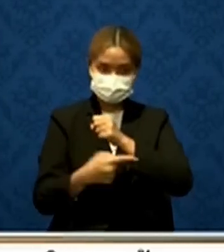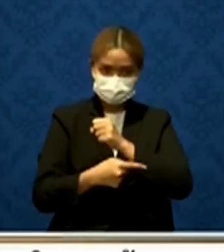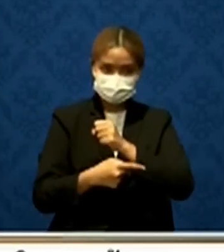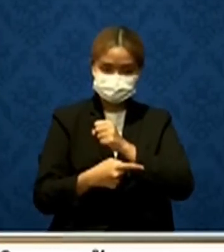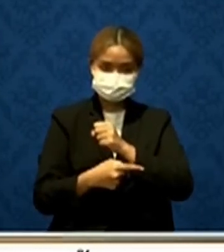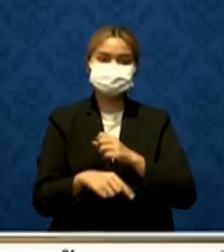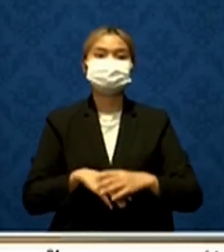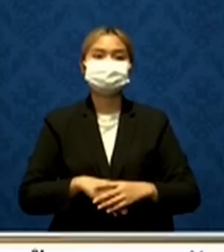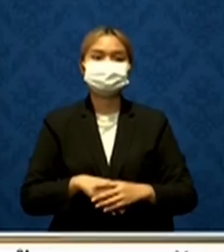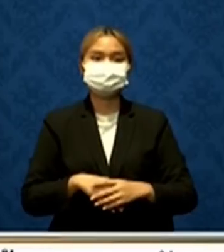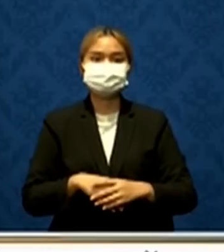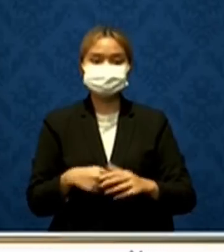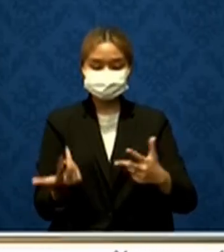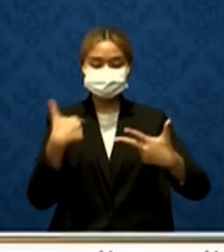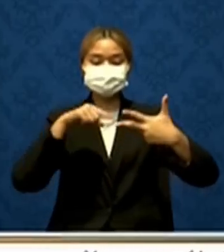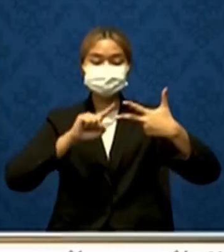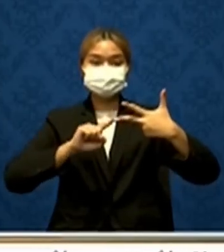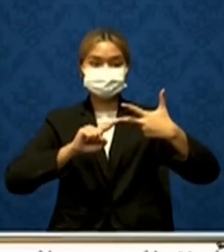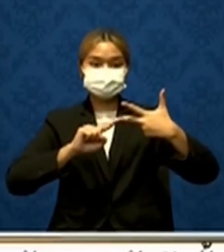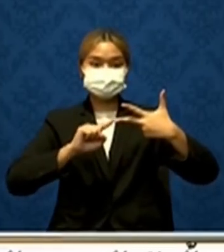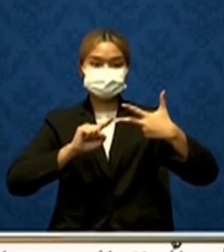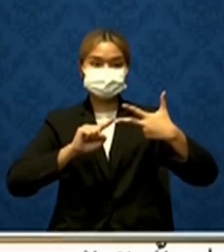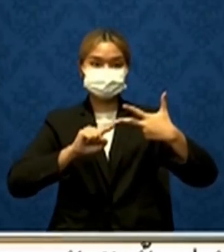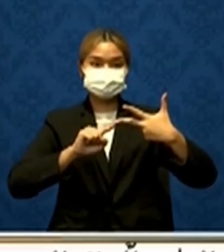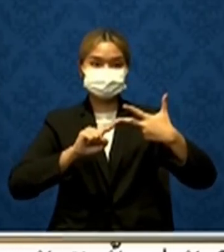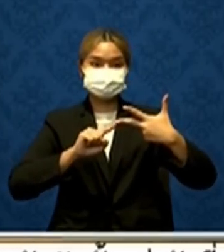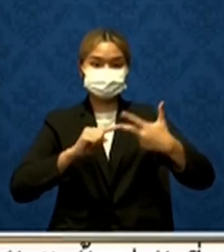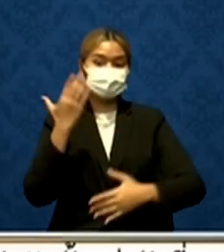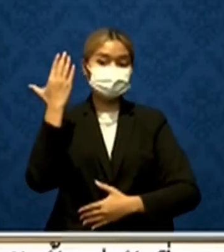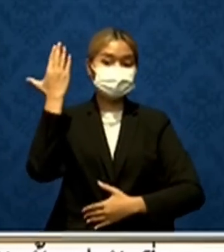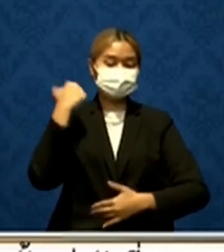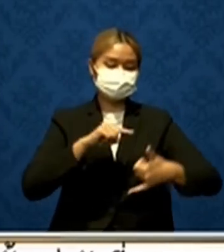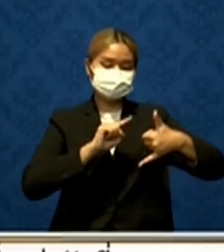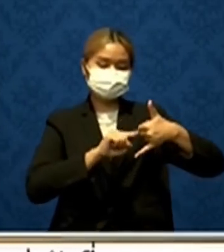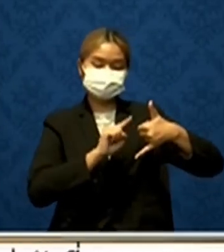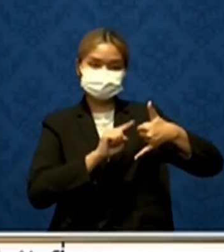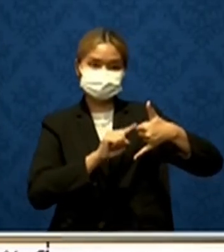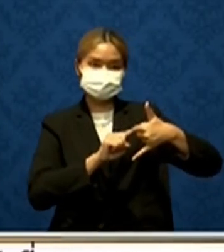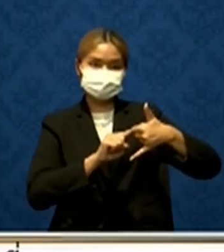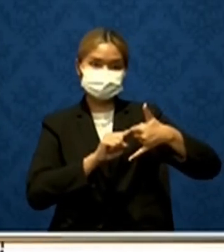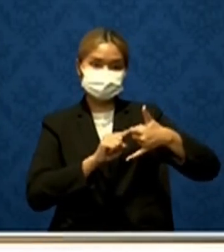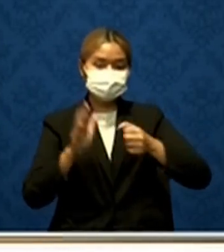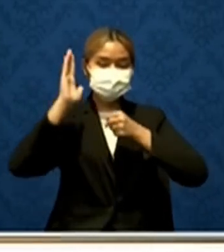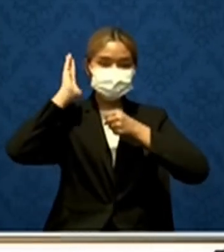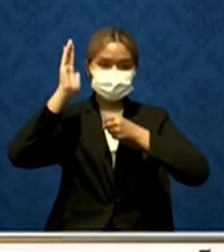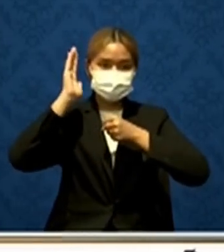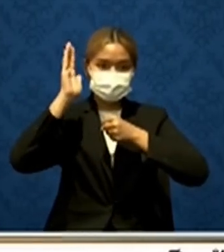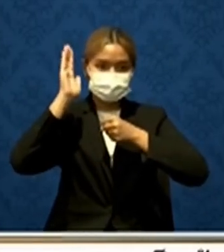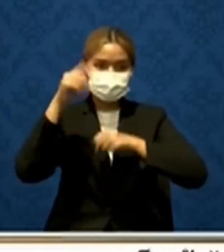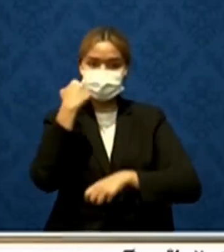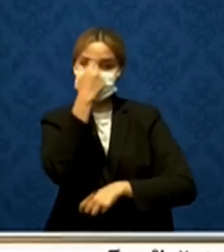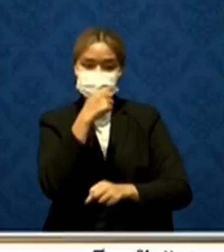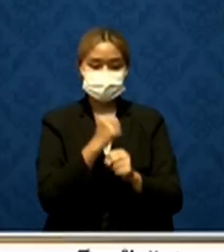1และ 3สิ่งที่ท่านพูดอยู่ในสภาแต่กี้การจัดการกับผู้กระทำความผิด